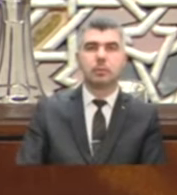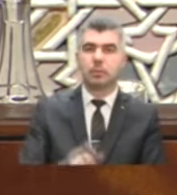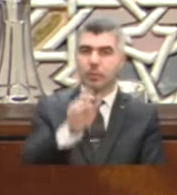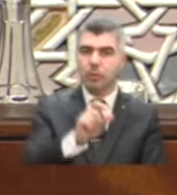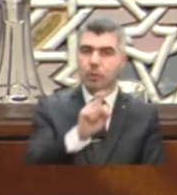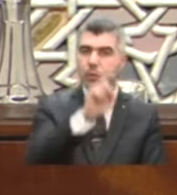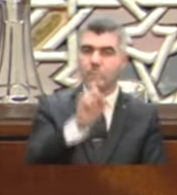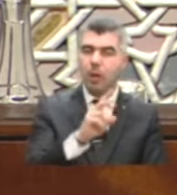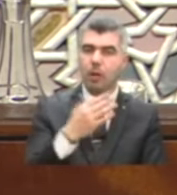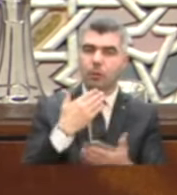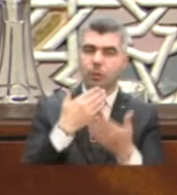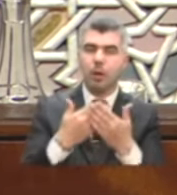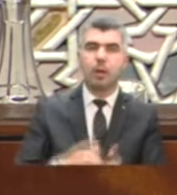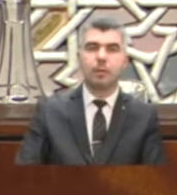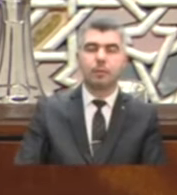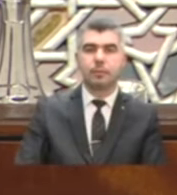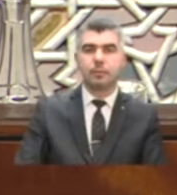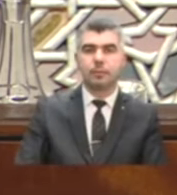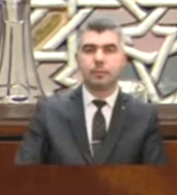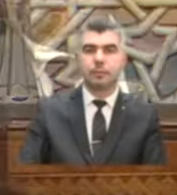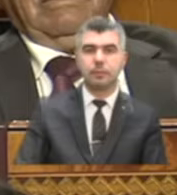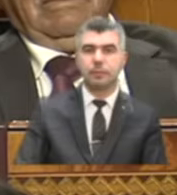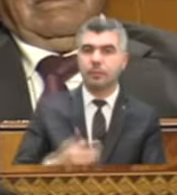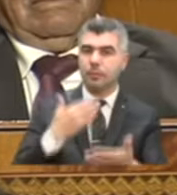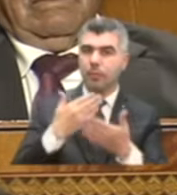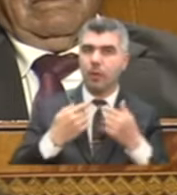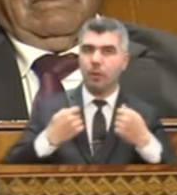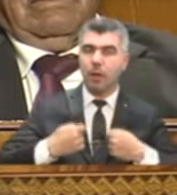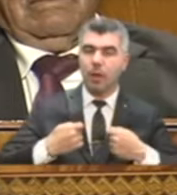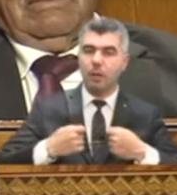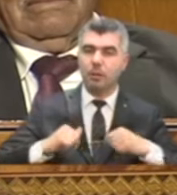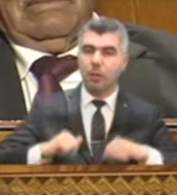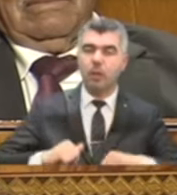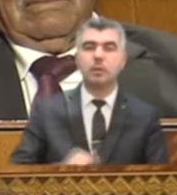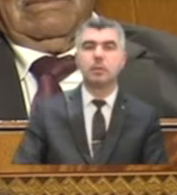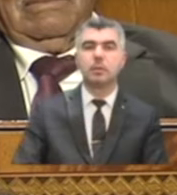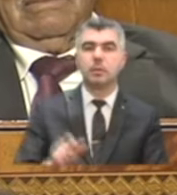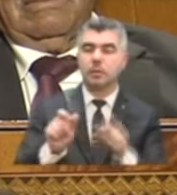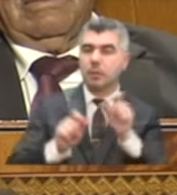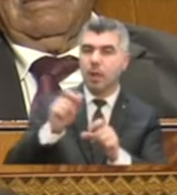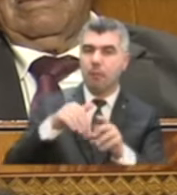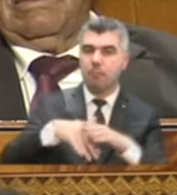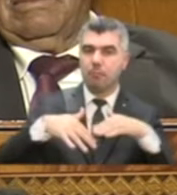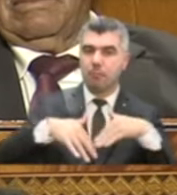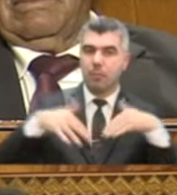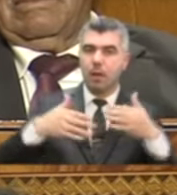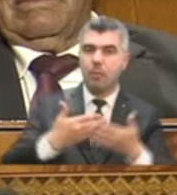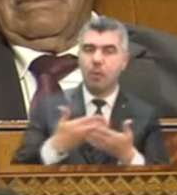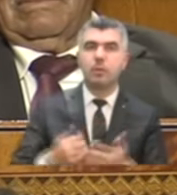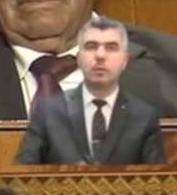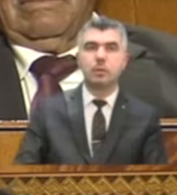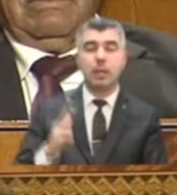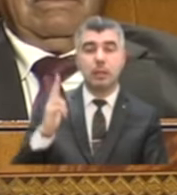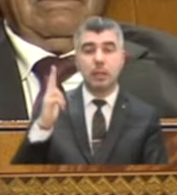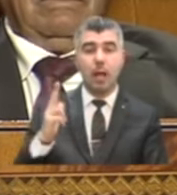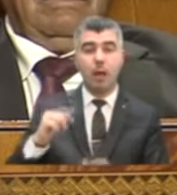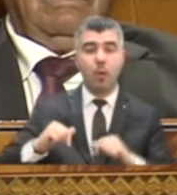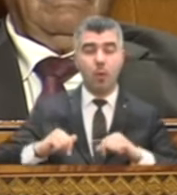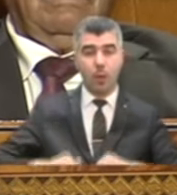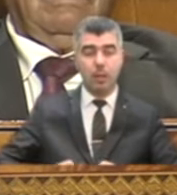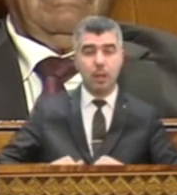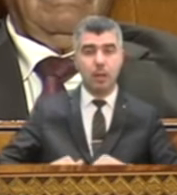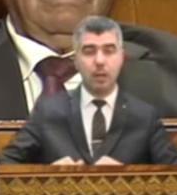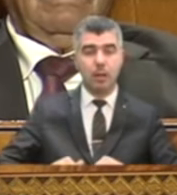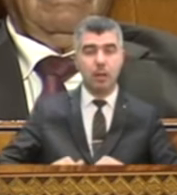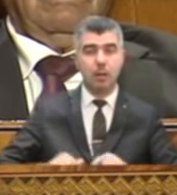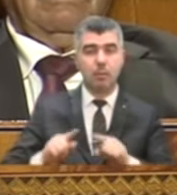السؤال. مشكورة. تفضل سيد زمزمي. شكرا سيد الرئيس، سيد الوزير المحترم، السيدات والسادة النواب المحترمون. أطلقت وزارتكم